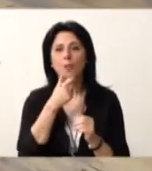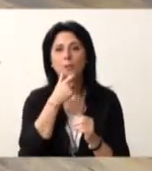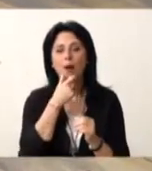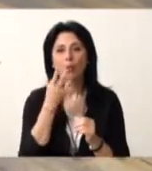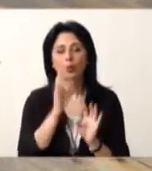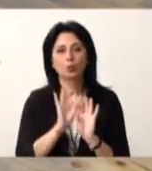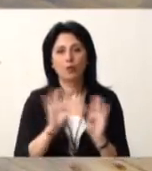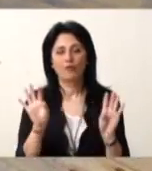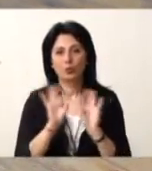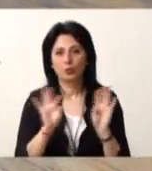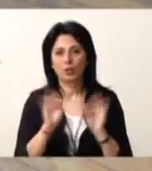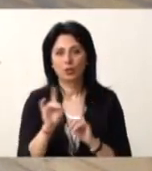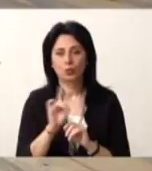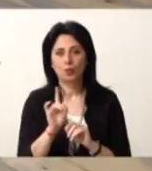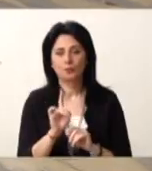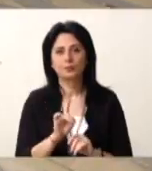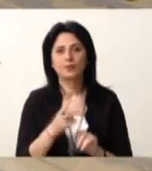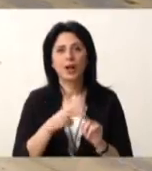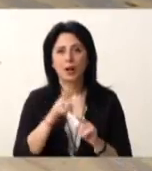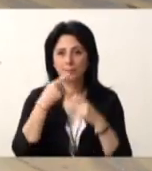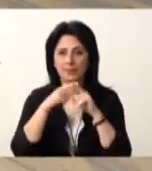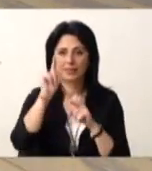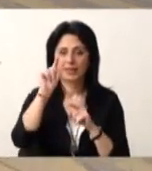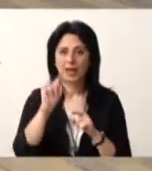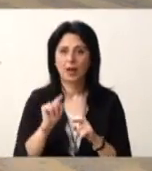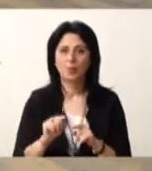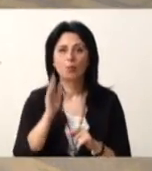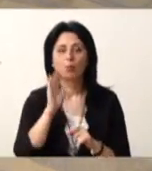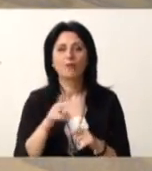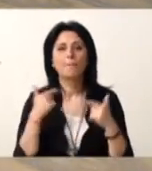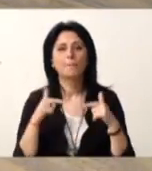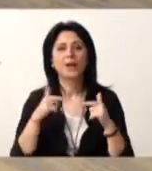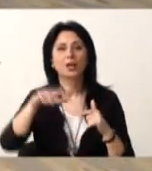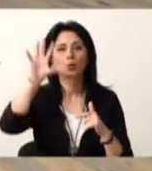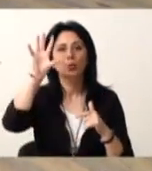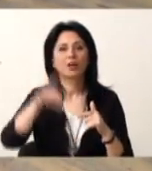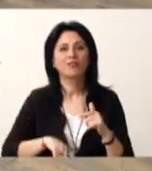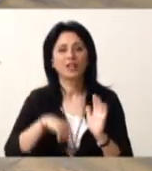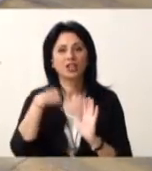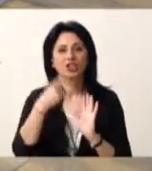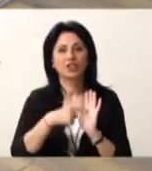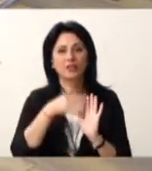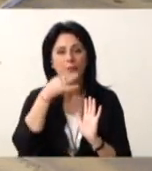მაყურებელს უნდა ვუთხრათ, რომ ამ სქემაში იქნება პრაქტიკულად ყველა იმ კითხვაზე